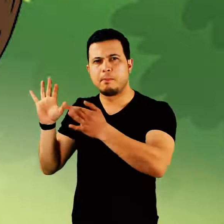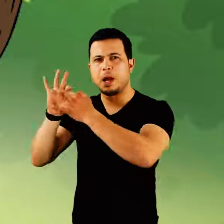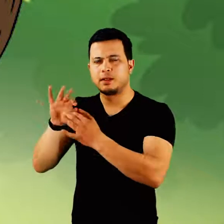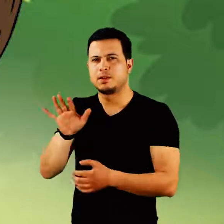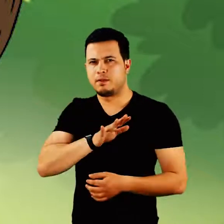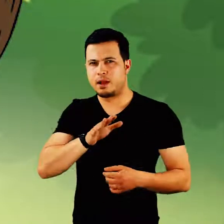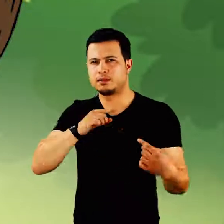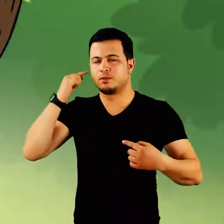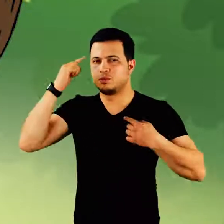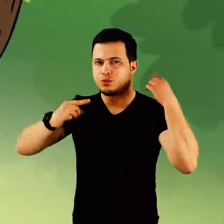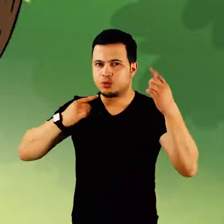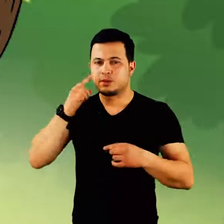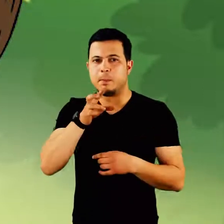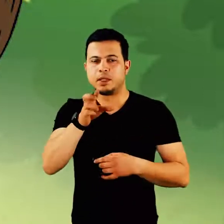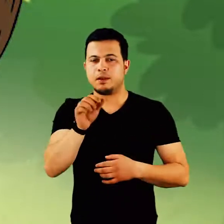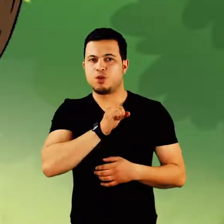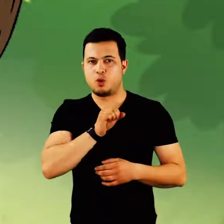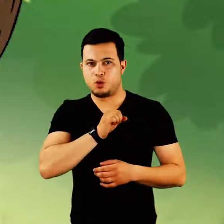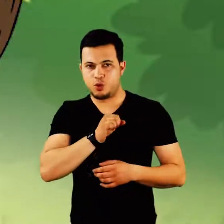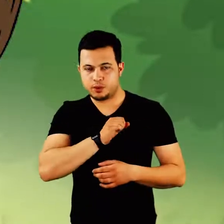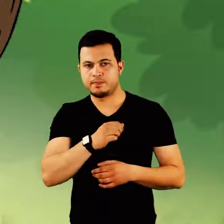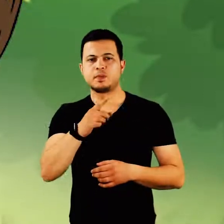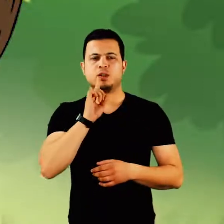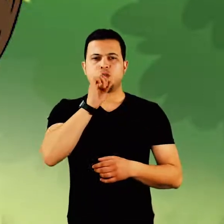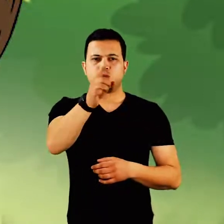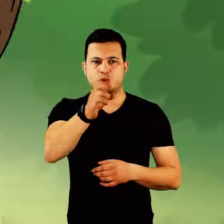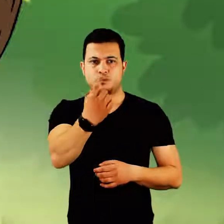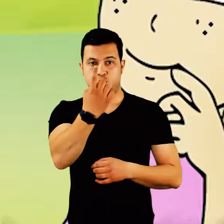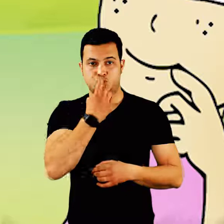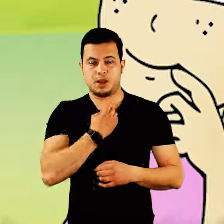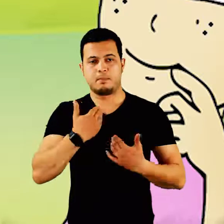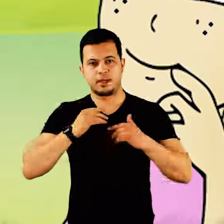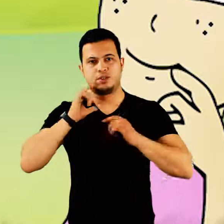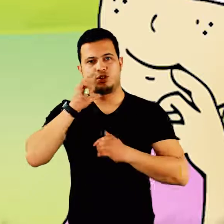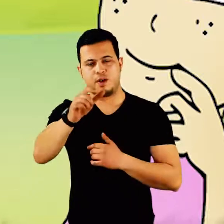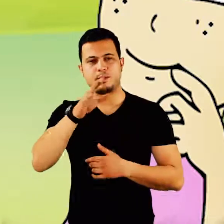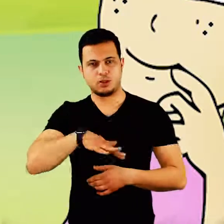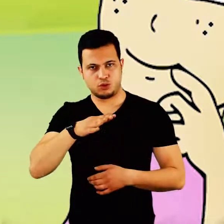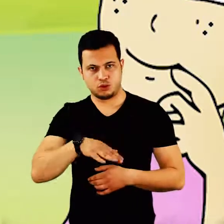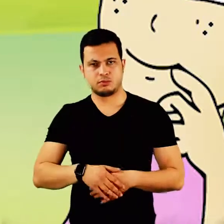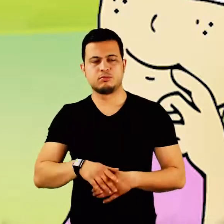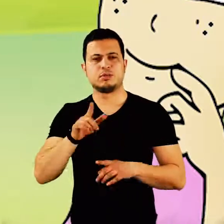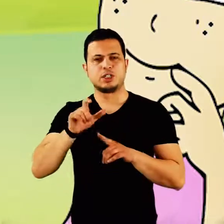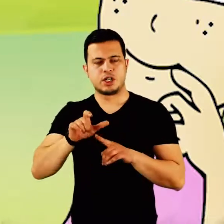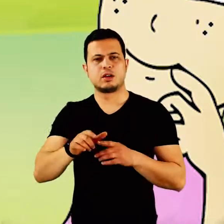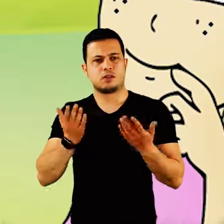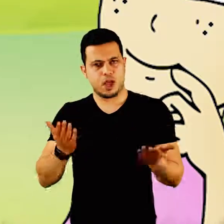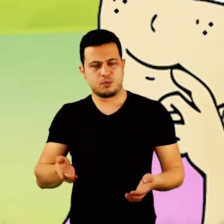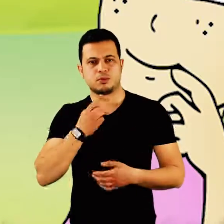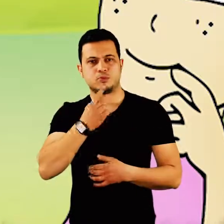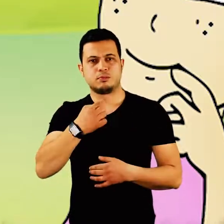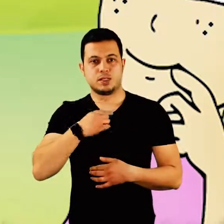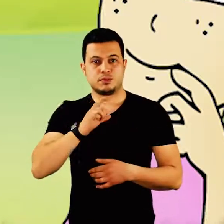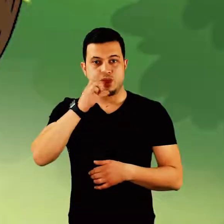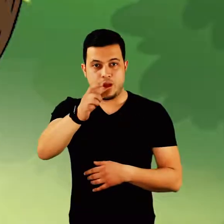düşündüler. Pınar korka korka, "Soruya ben cevap vereyim." "Tamam. İnşallah